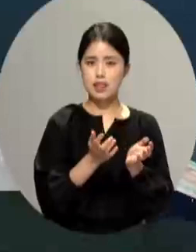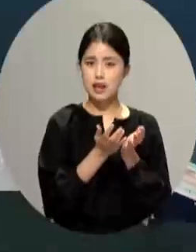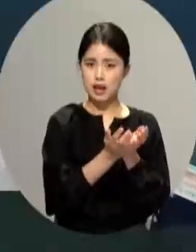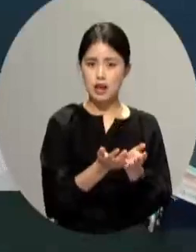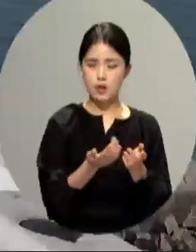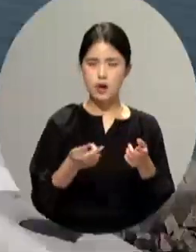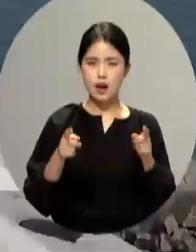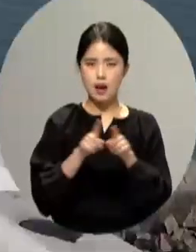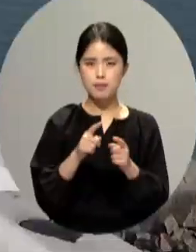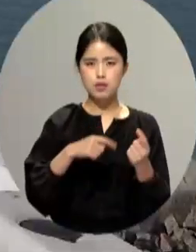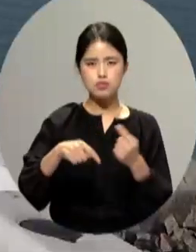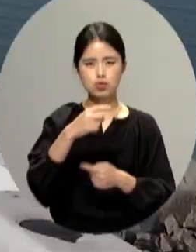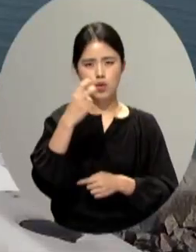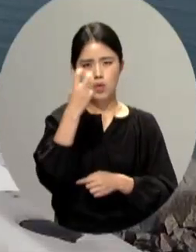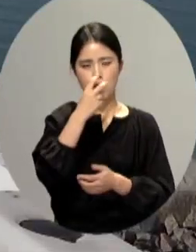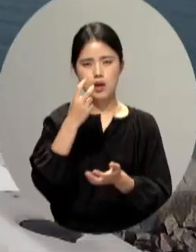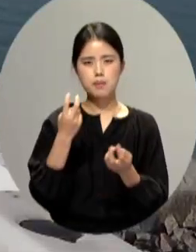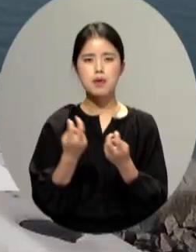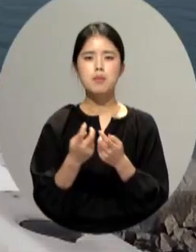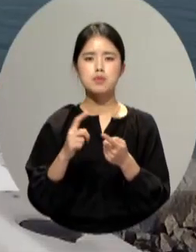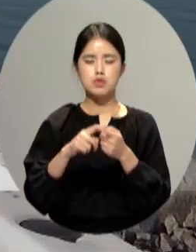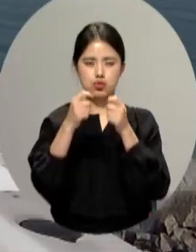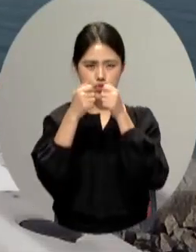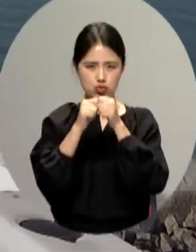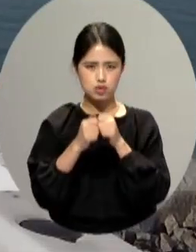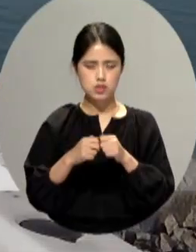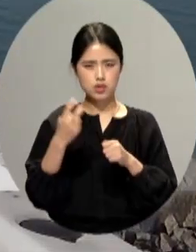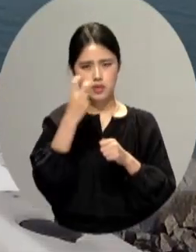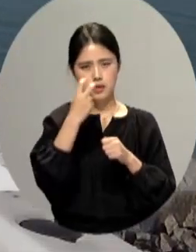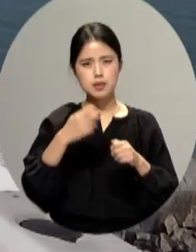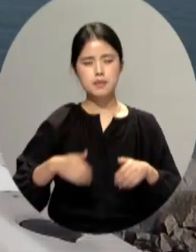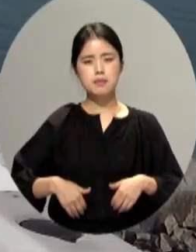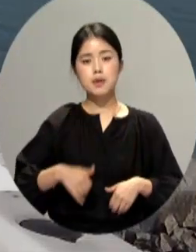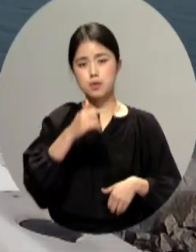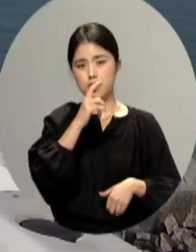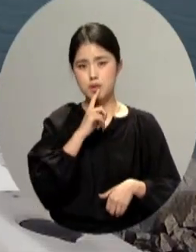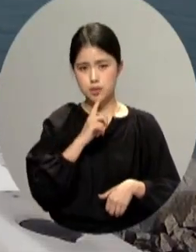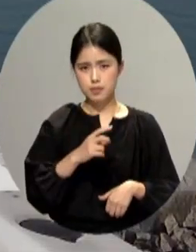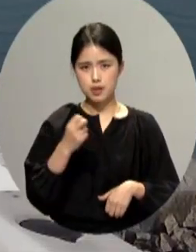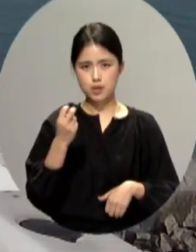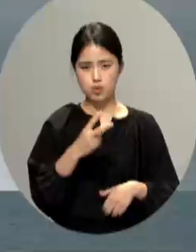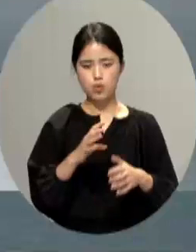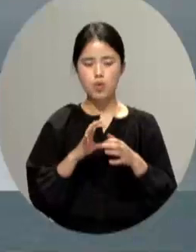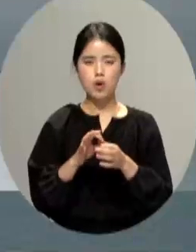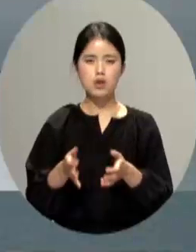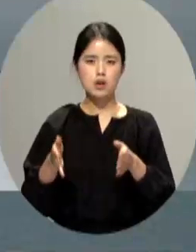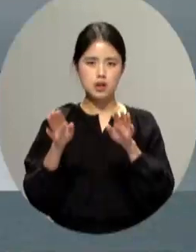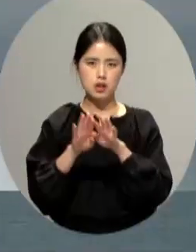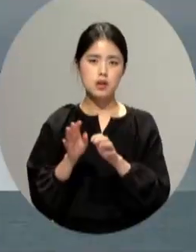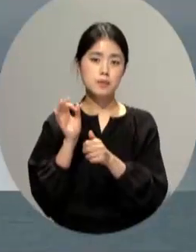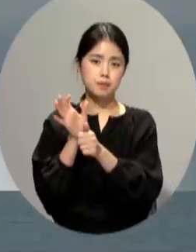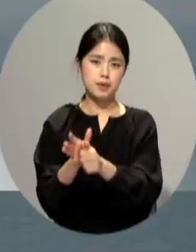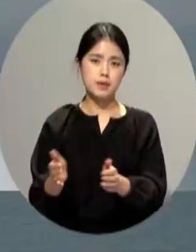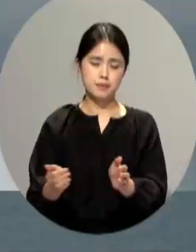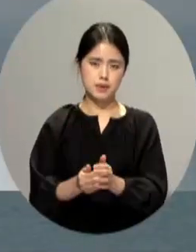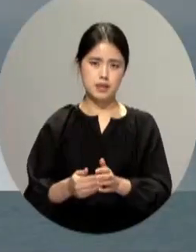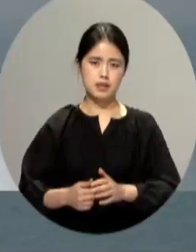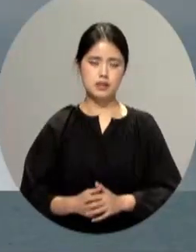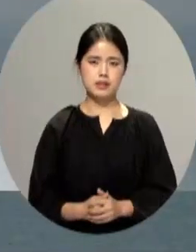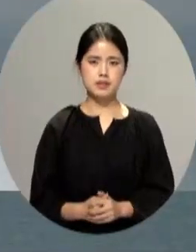방안 및 운영 관리 방안에 대한 구체적인 검토가 필요하다고 보고 관계 기관의 용역을 의뢰했다고